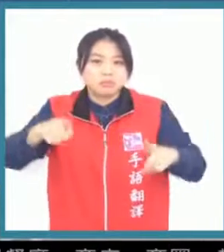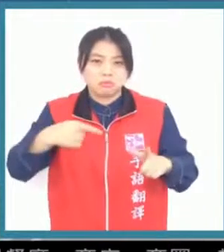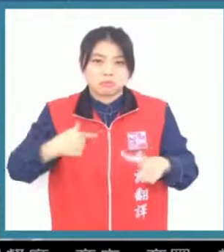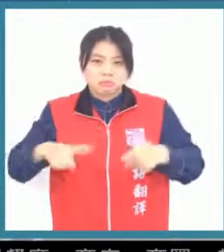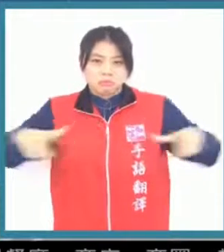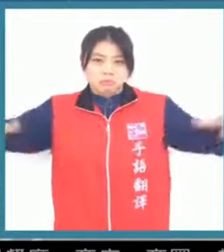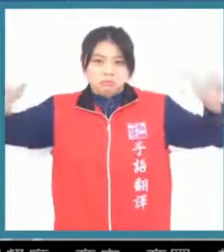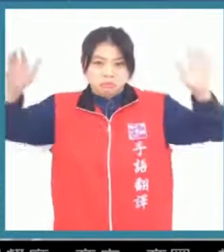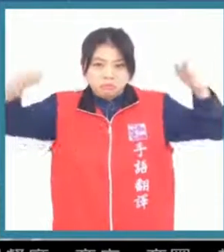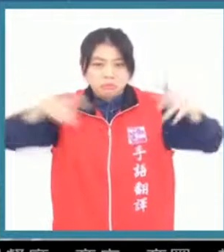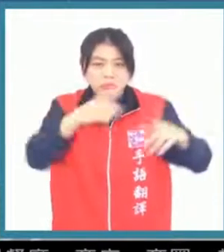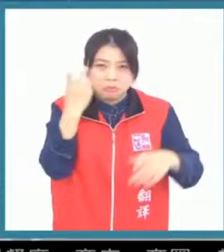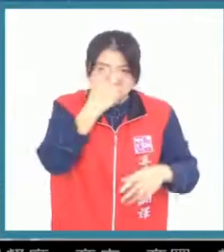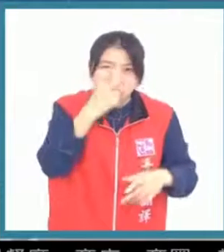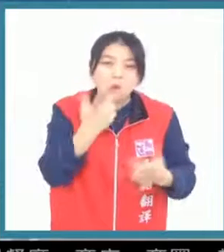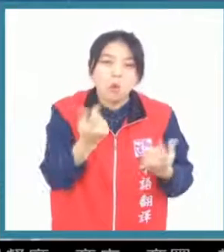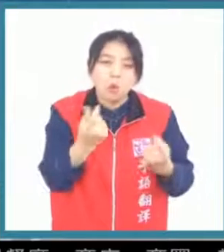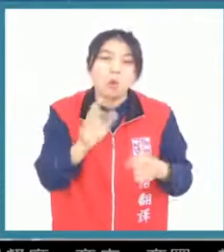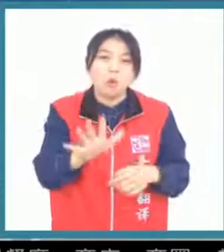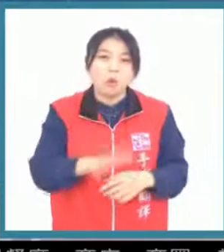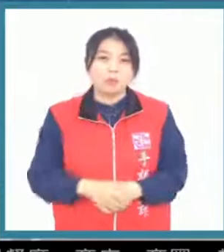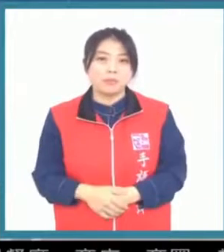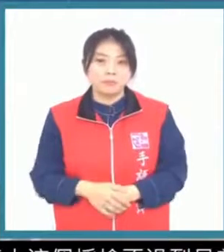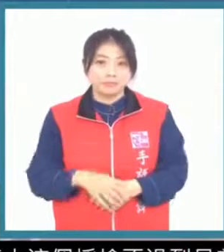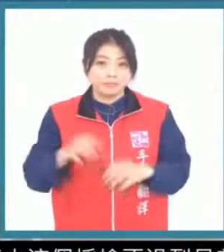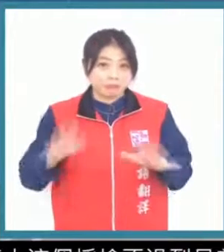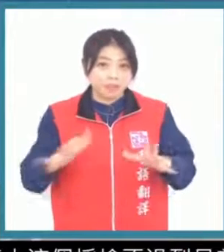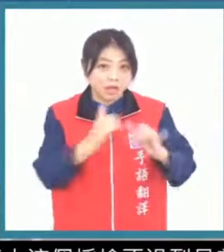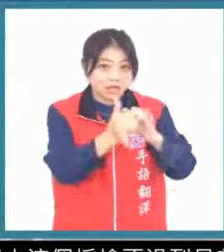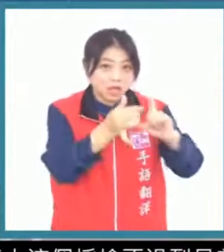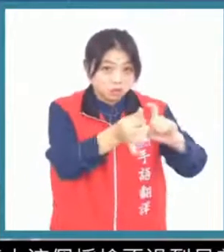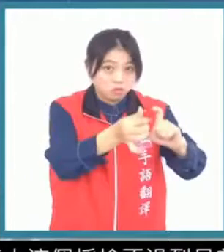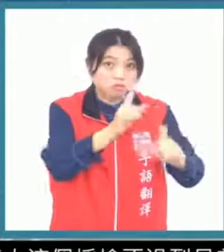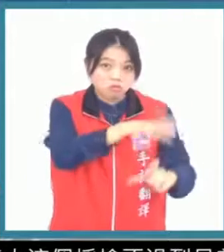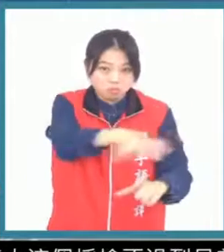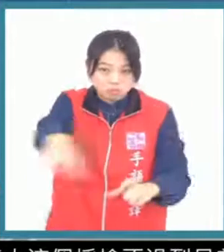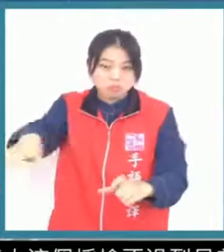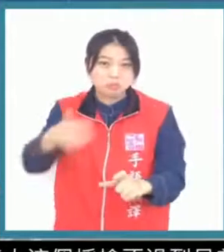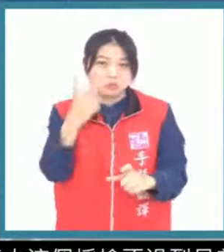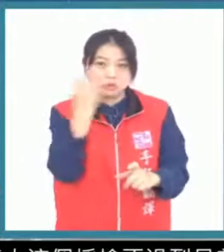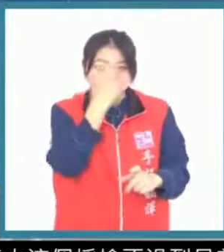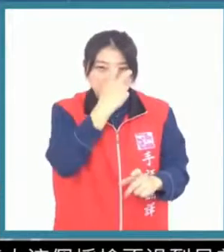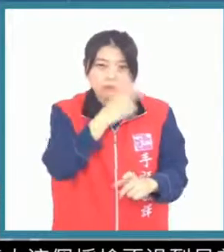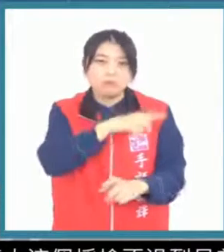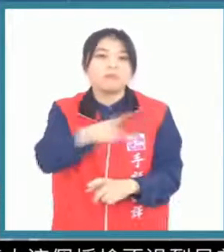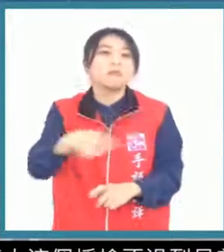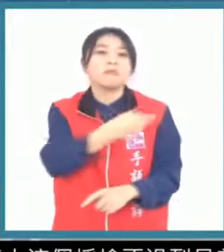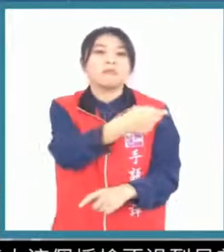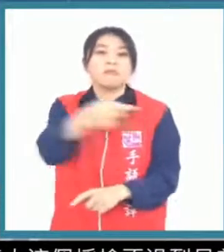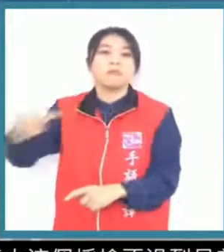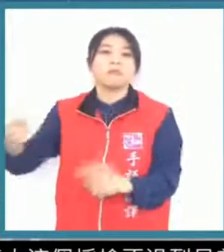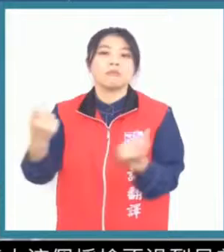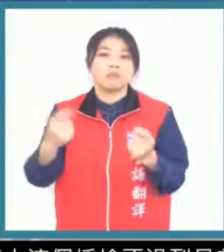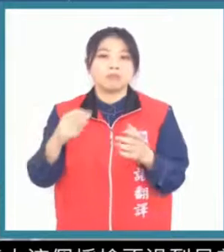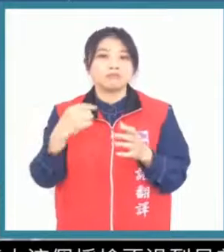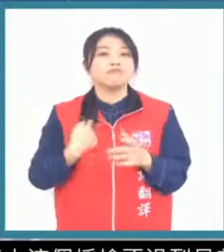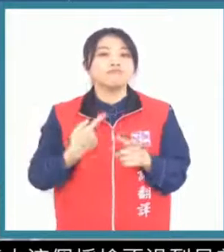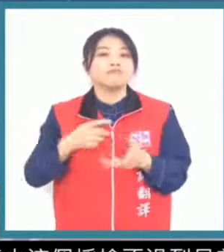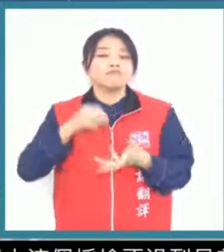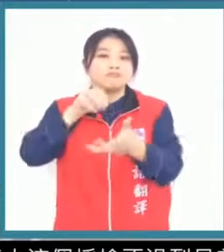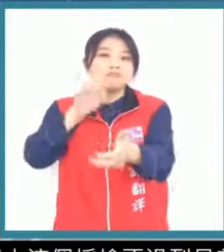前为止，那么社区裁检站裁检出来的都是阴性，这也是一并让大家了解。